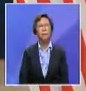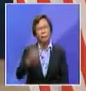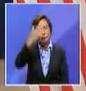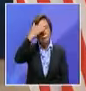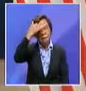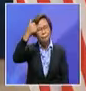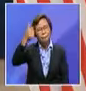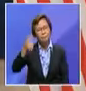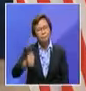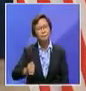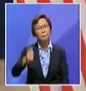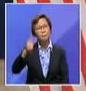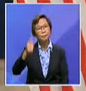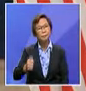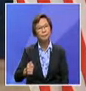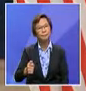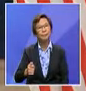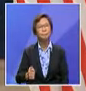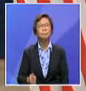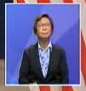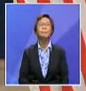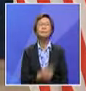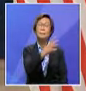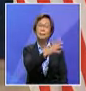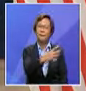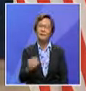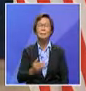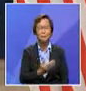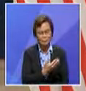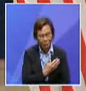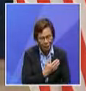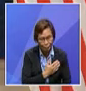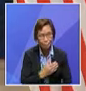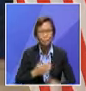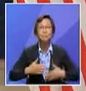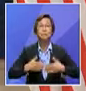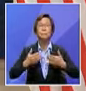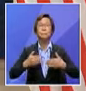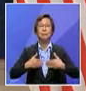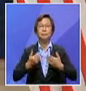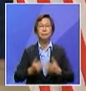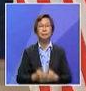Assalamualaikum warahmatullahi wabarakatuh dan salam sejahtera.